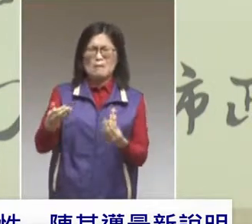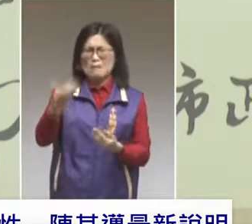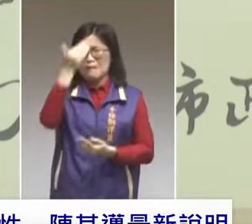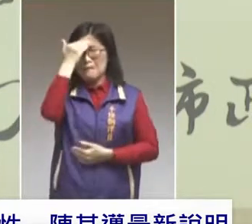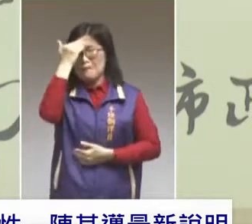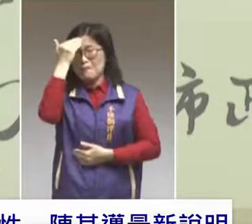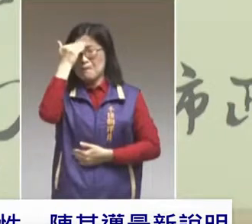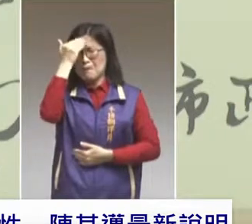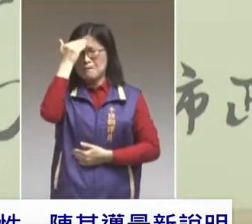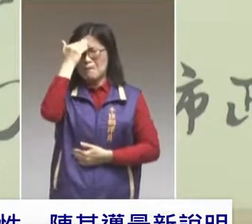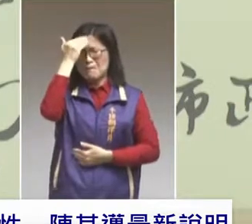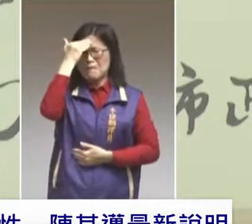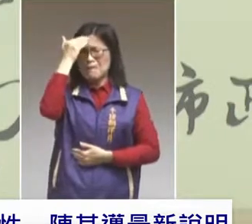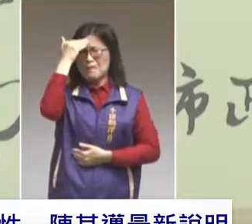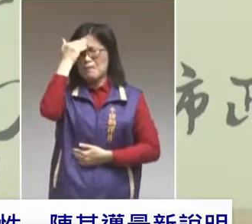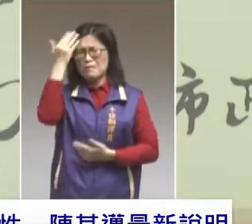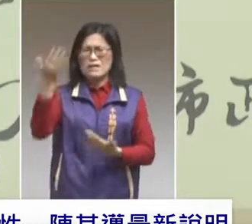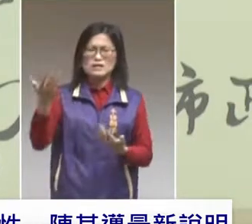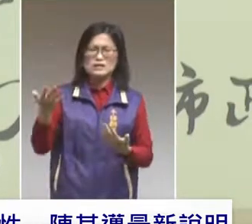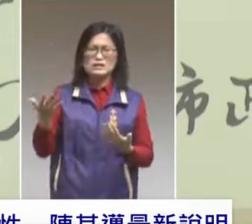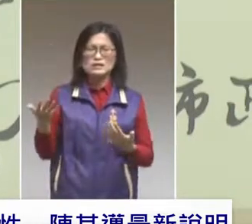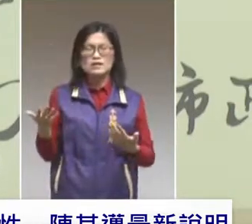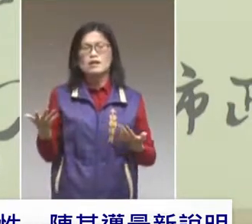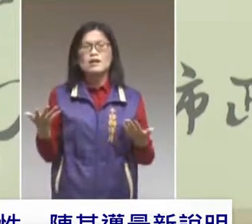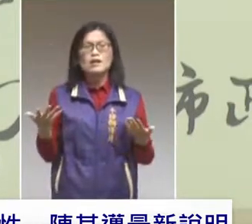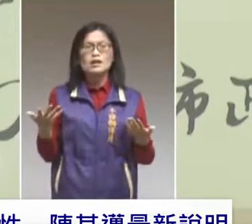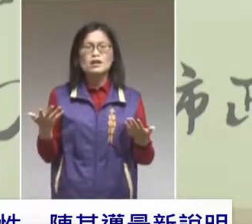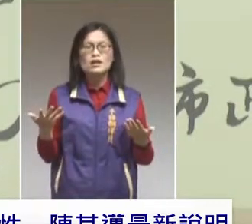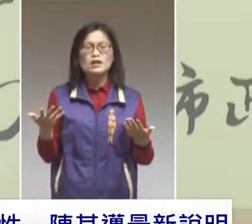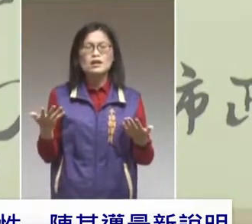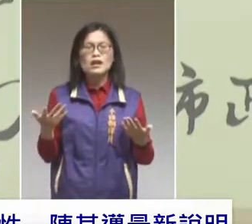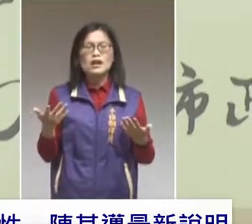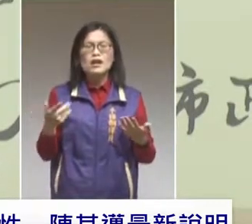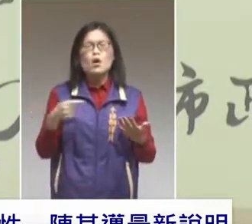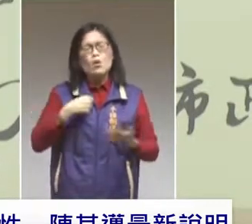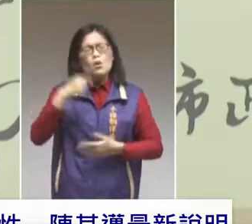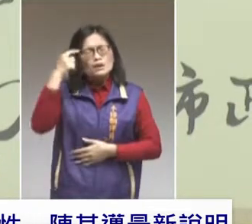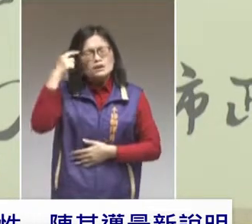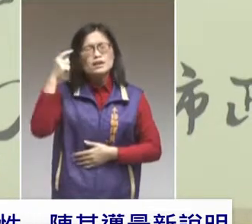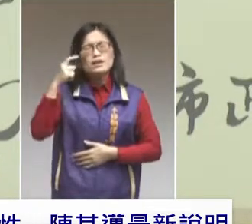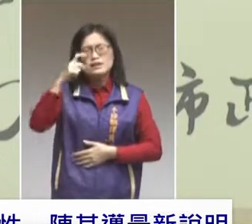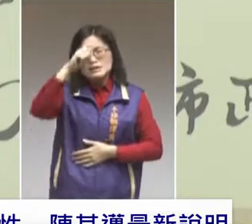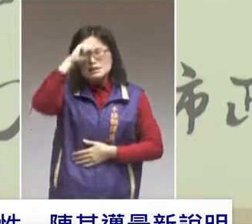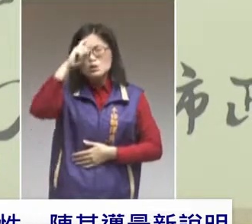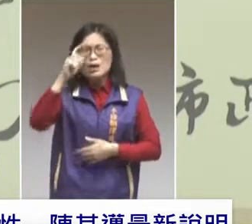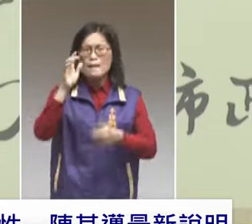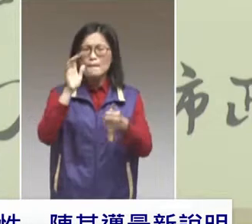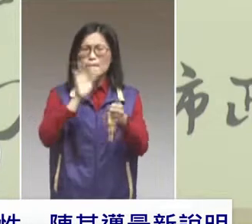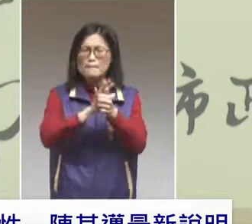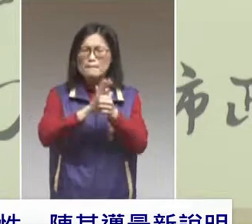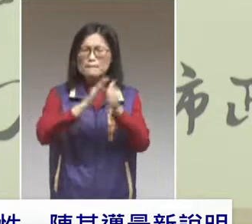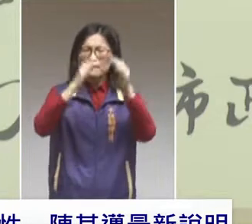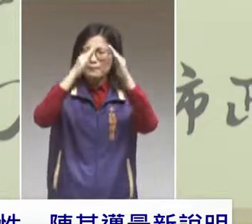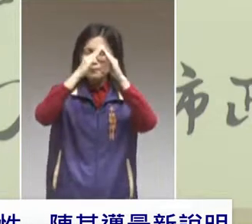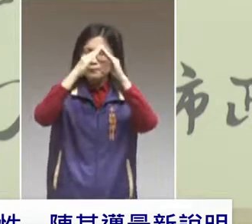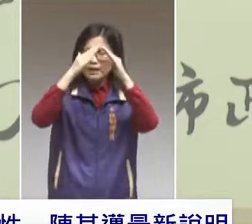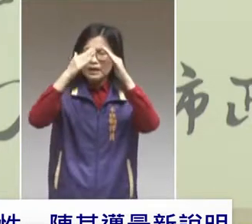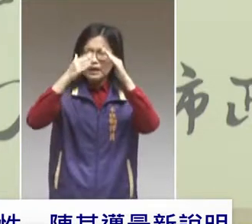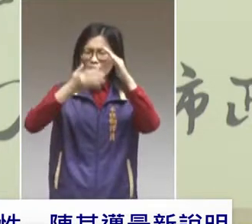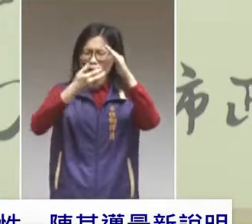这里不方便哈，啊这理所当然了哈。这个我想这个能